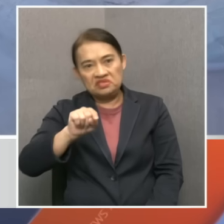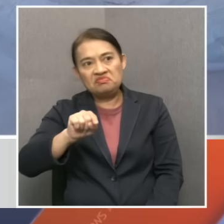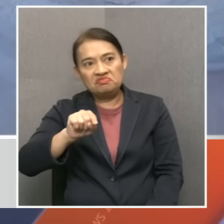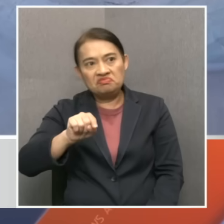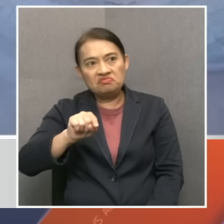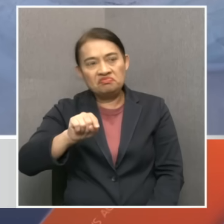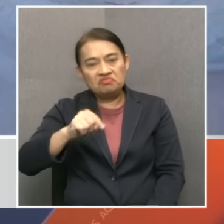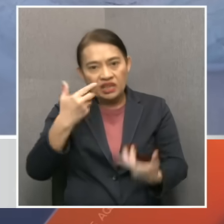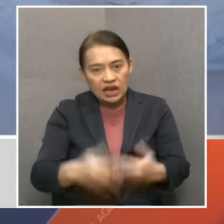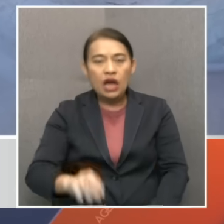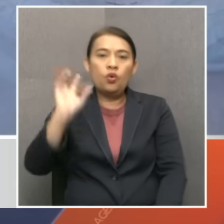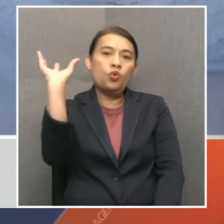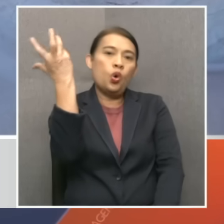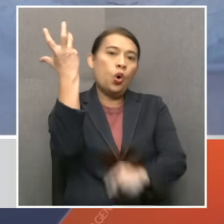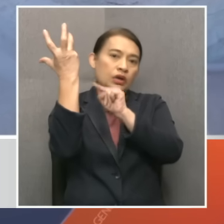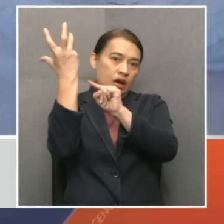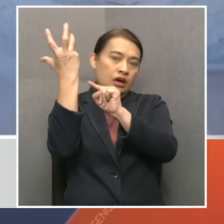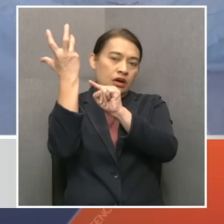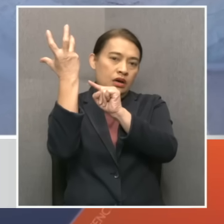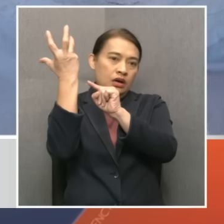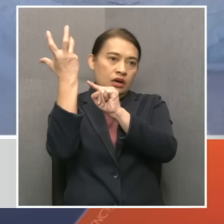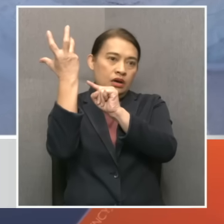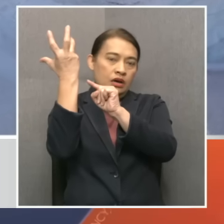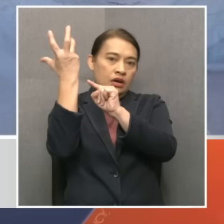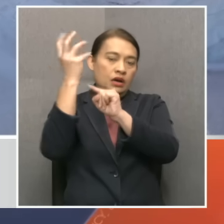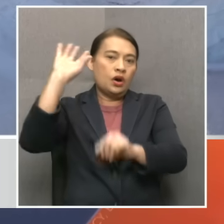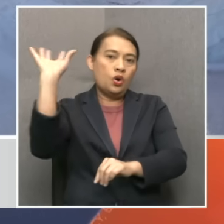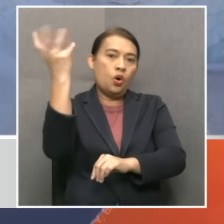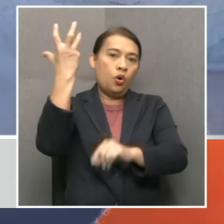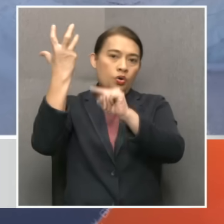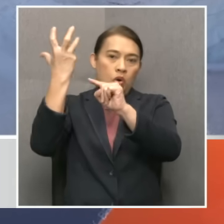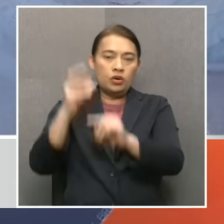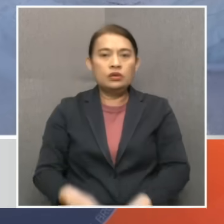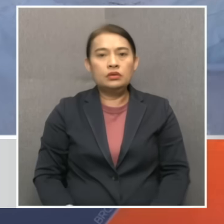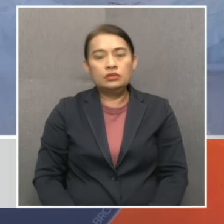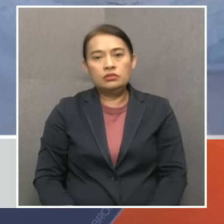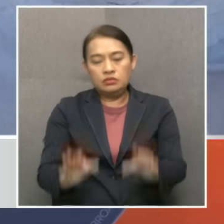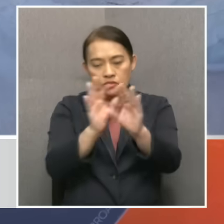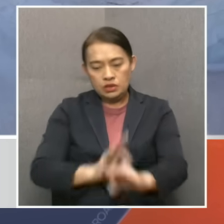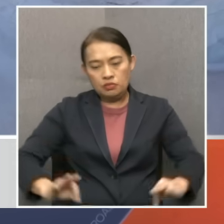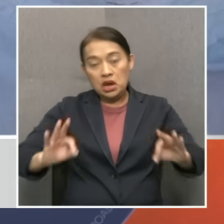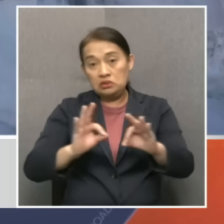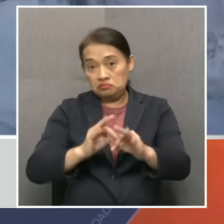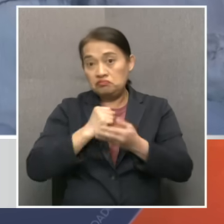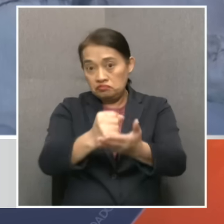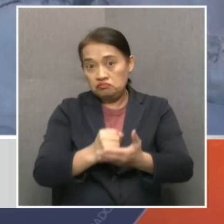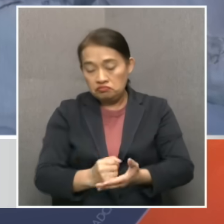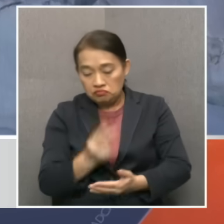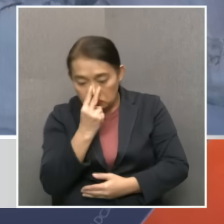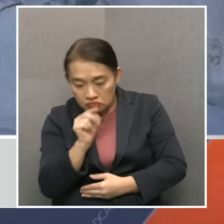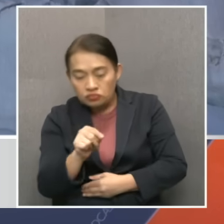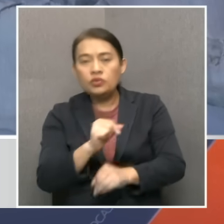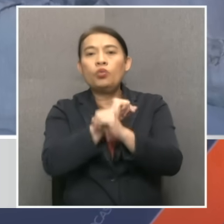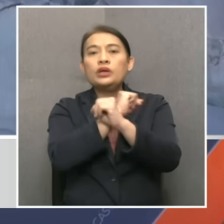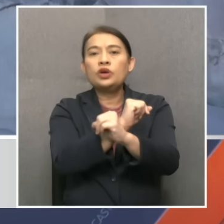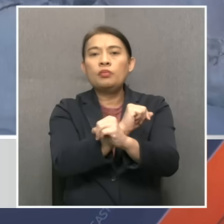ให้โลกเนี่ยผมคิดว่าถึงจุดแล้วที่จะต้องมาดูกันว่าจะรับมือกับเหตุการณ์เหล่านั้นอย่